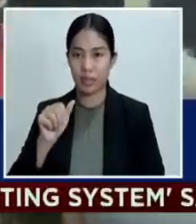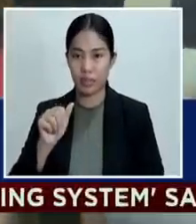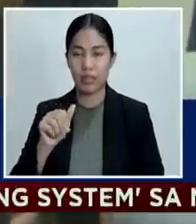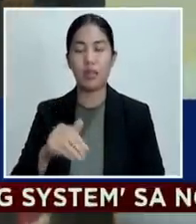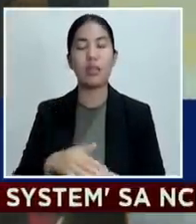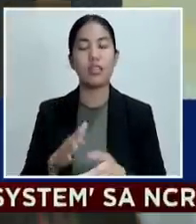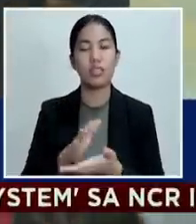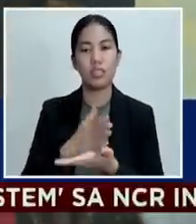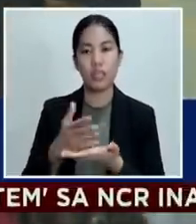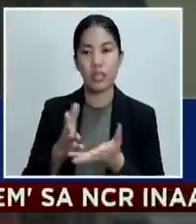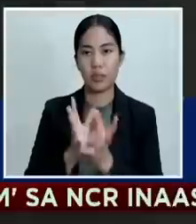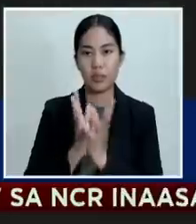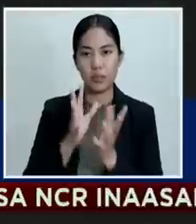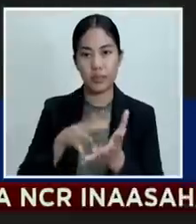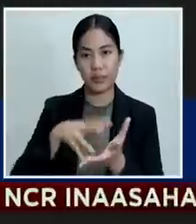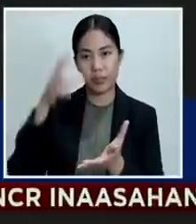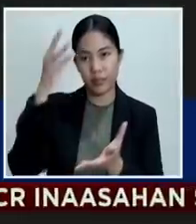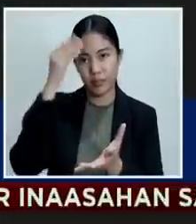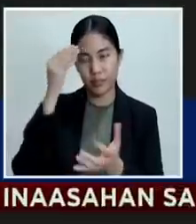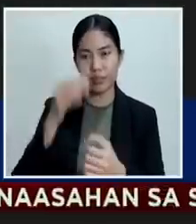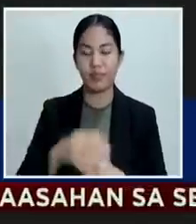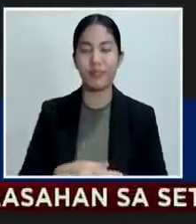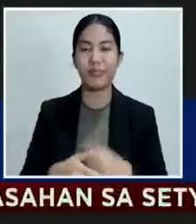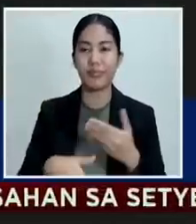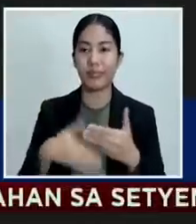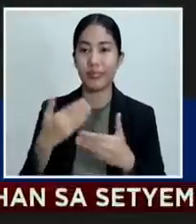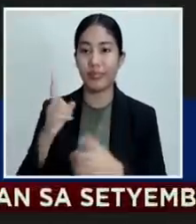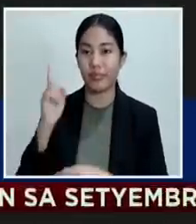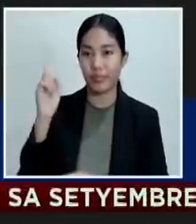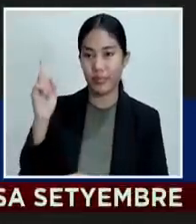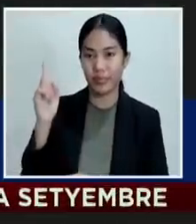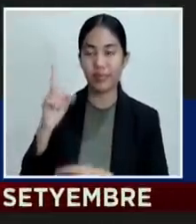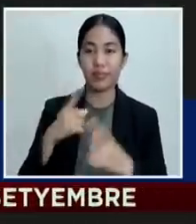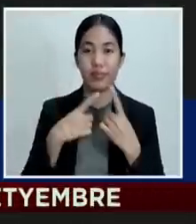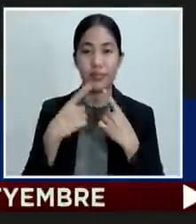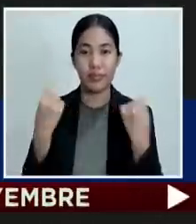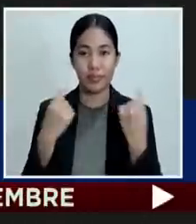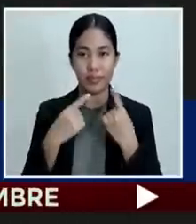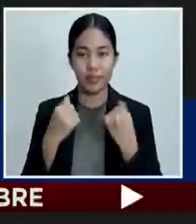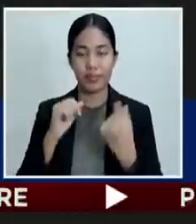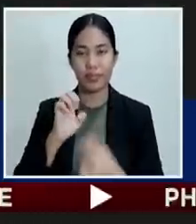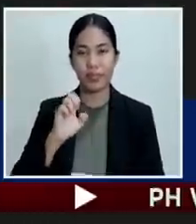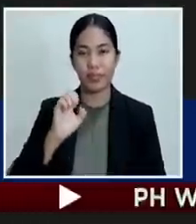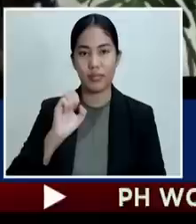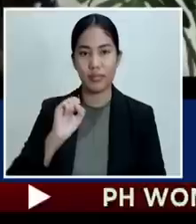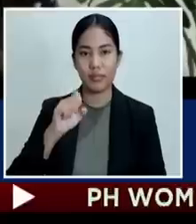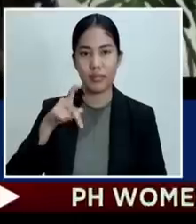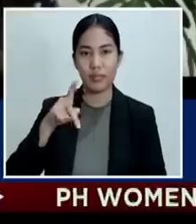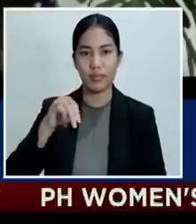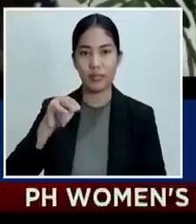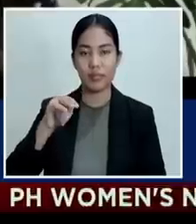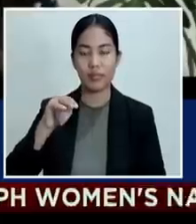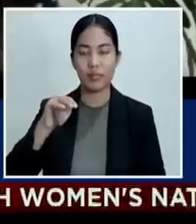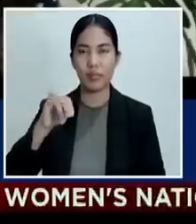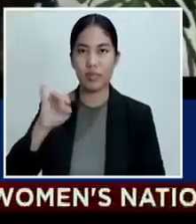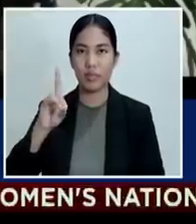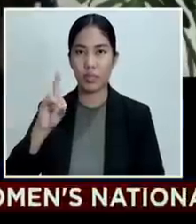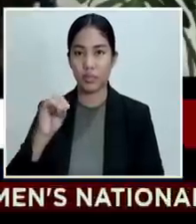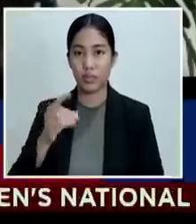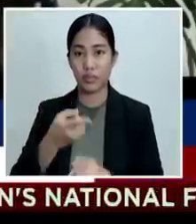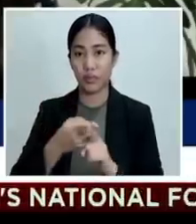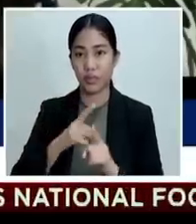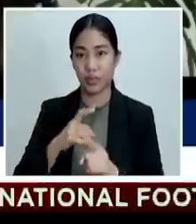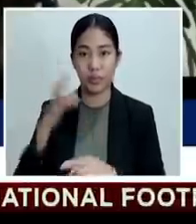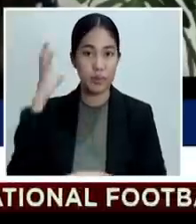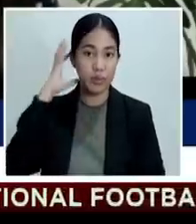bilang professional catechist. Nasa Lisbon din si Father Marty Espinido ng Diocese of Cubao. Sobrang saya, sobrang